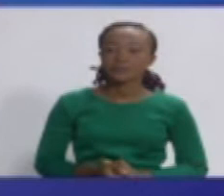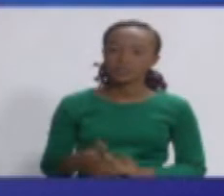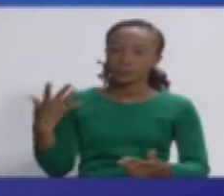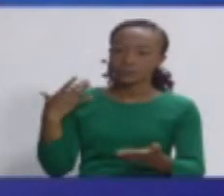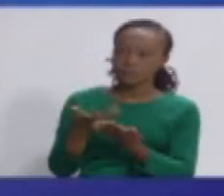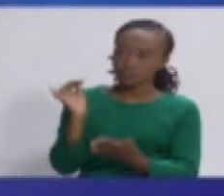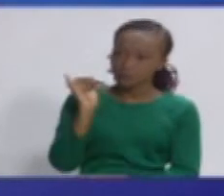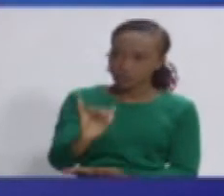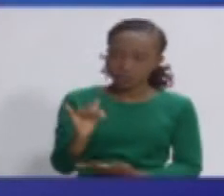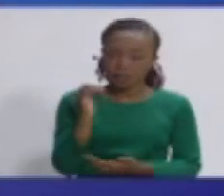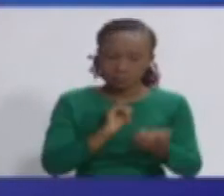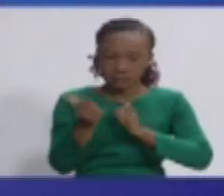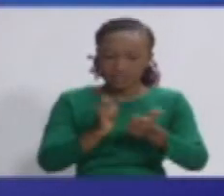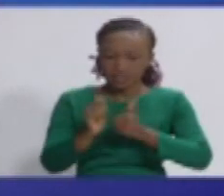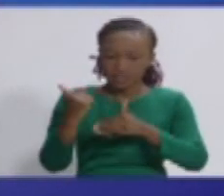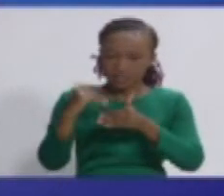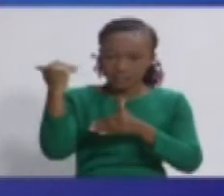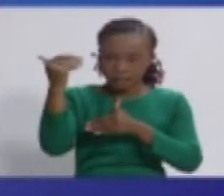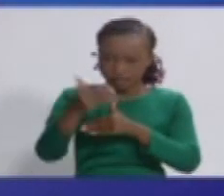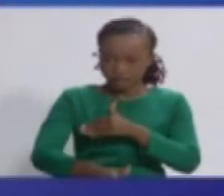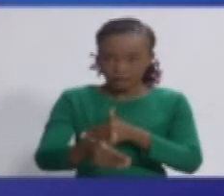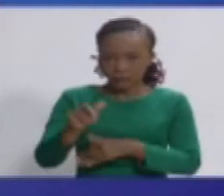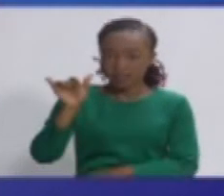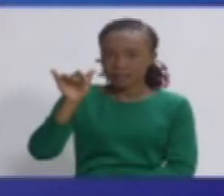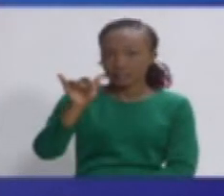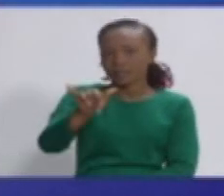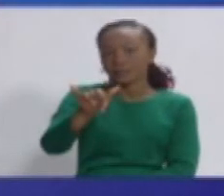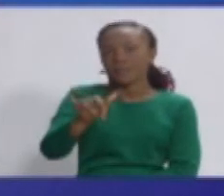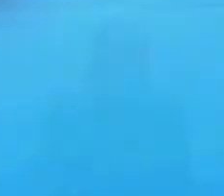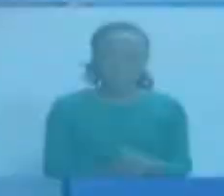Kufikia hapo ni michezoni, itakuwa inakufuatia mpenzi mtazamaji, kwa hivyo usibanduke.